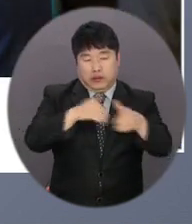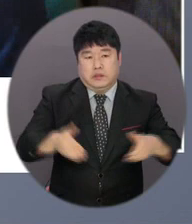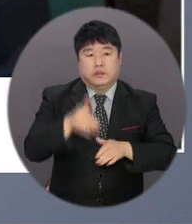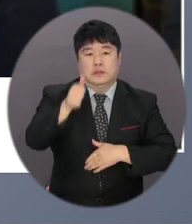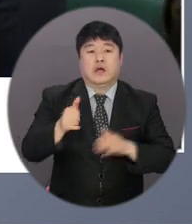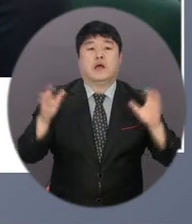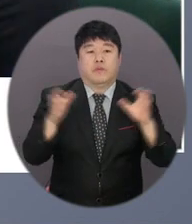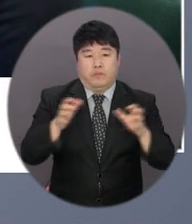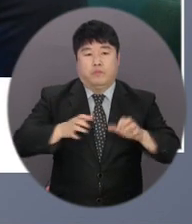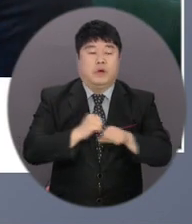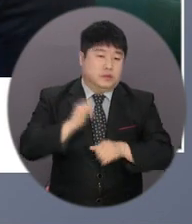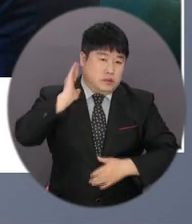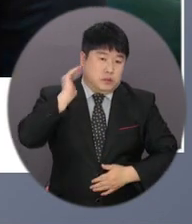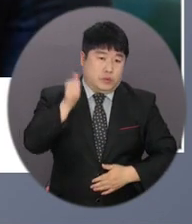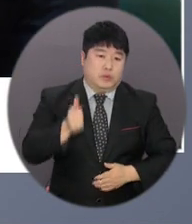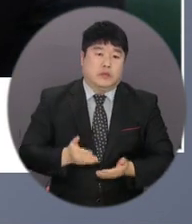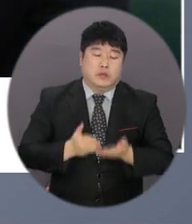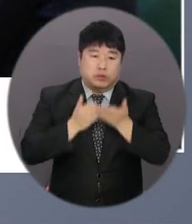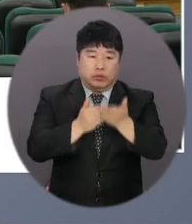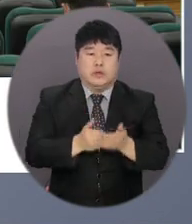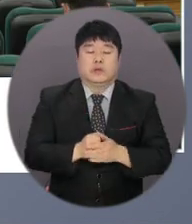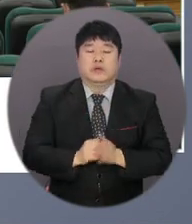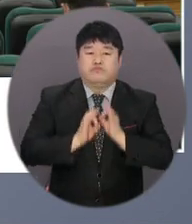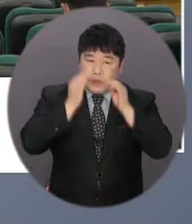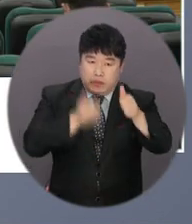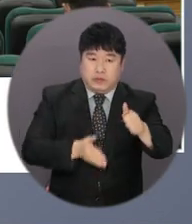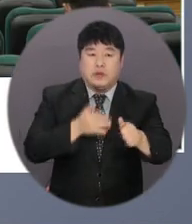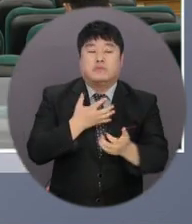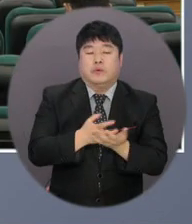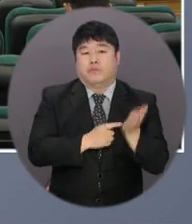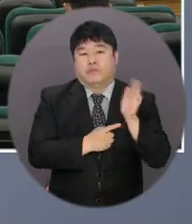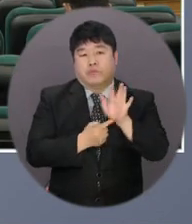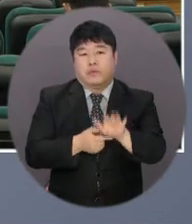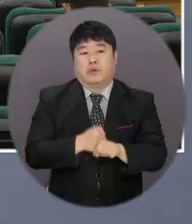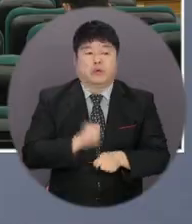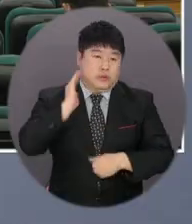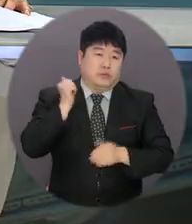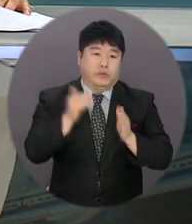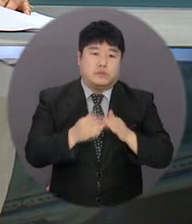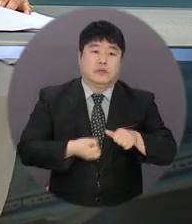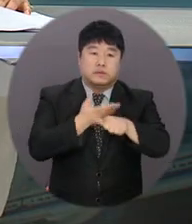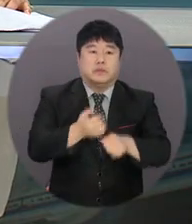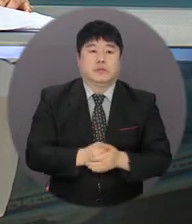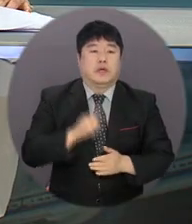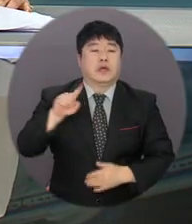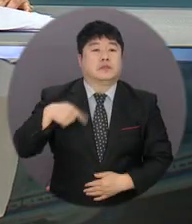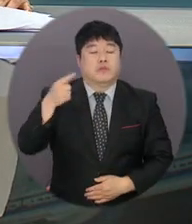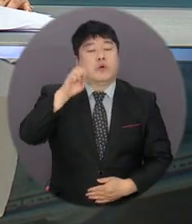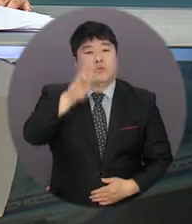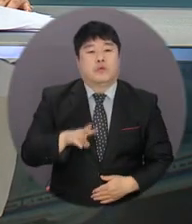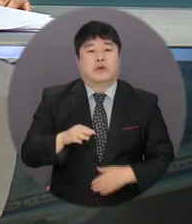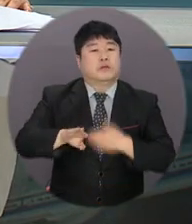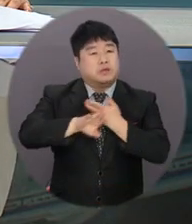광역자치단체장이 모여서 대통령께 드리는 호소문을 발표하고 청와대에 전달하겠습니다. 다음으로는 광주의 또